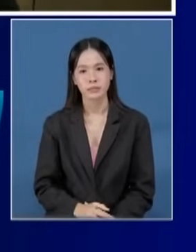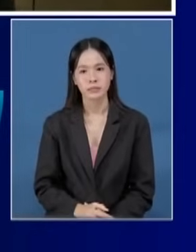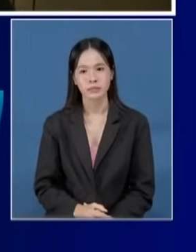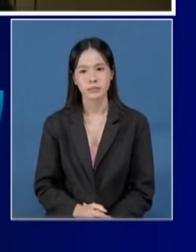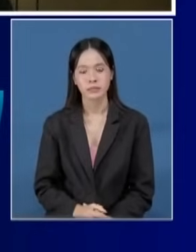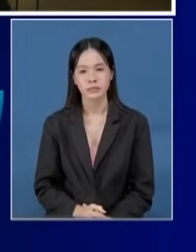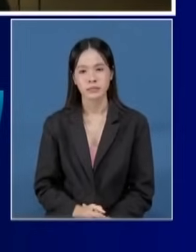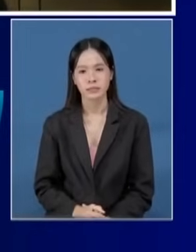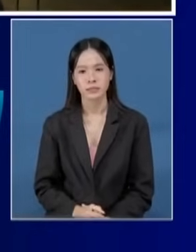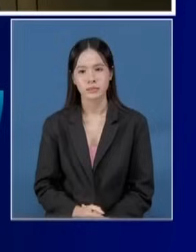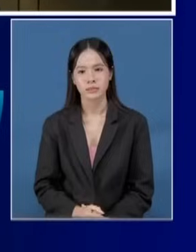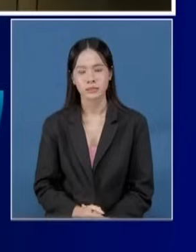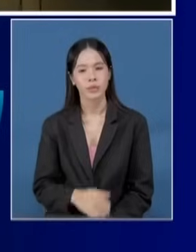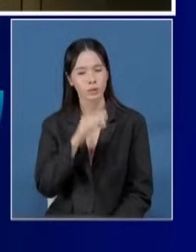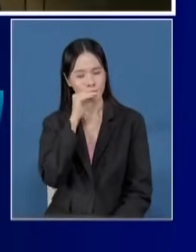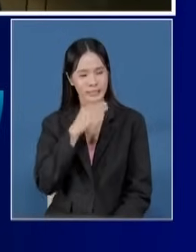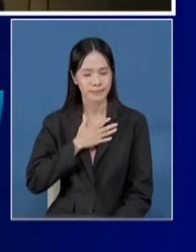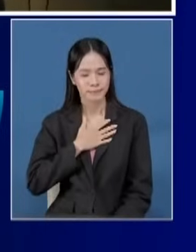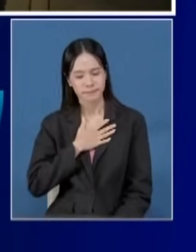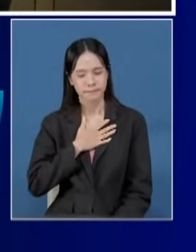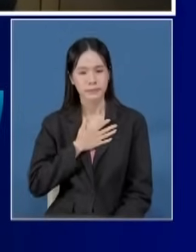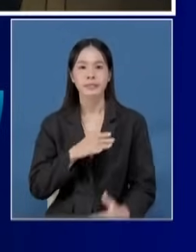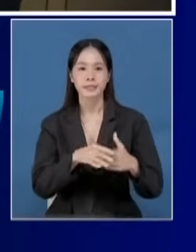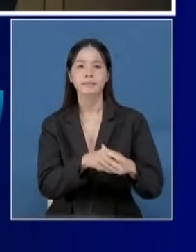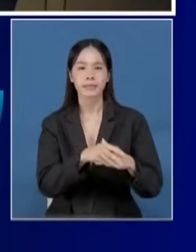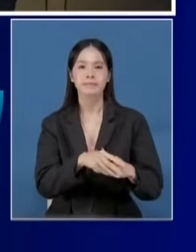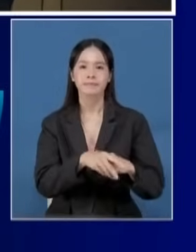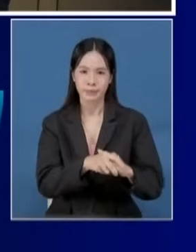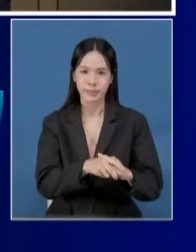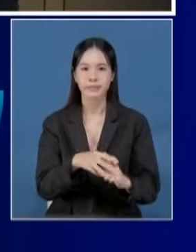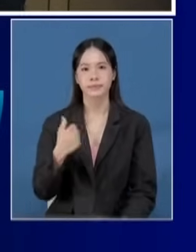ท่านพูดไม่ออกอ่ะไม่ได้พูดแล้วก็จับไม้จับมือกัน